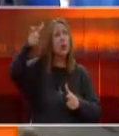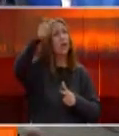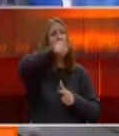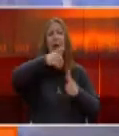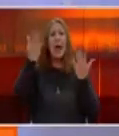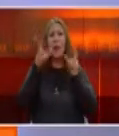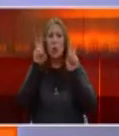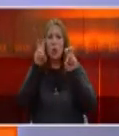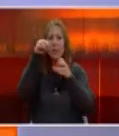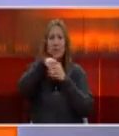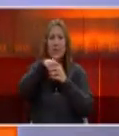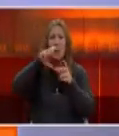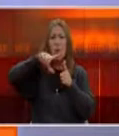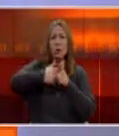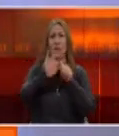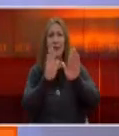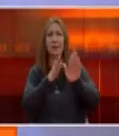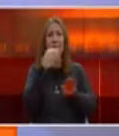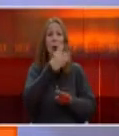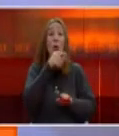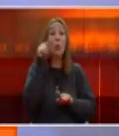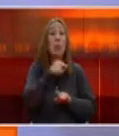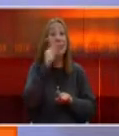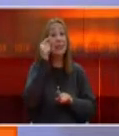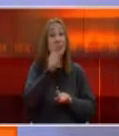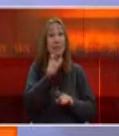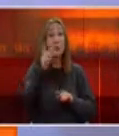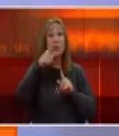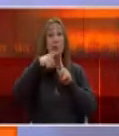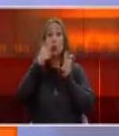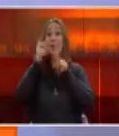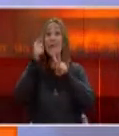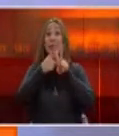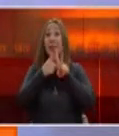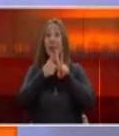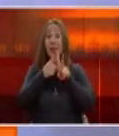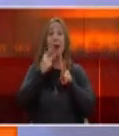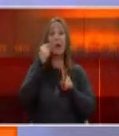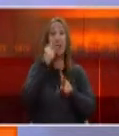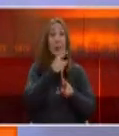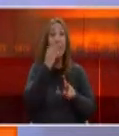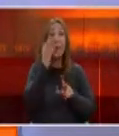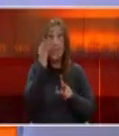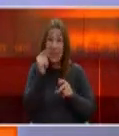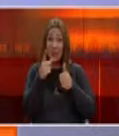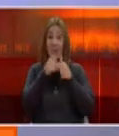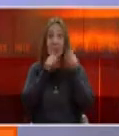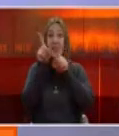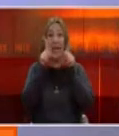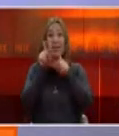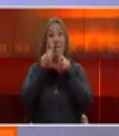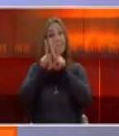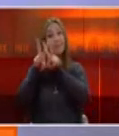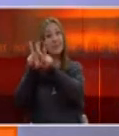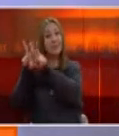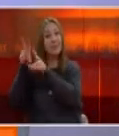her konuyla ilgili projelere destek olunuyor ve bu insanlarımızı buluyoruz. Turin Hanım da tarımla ilgili özellikle yine bir internet sitesi projesiyle